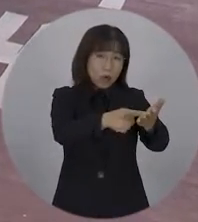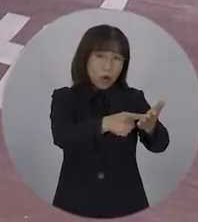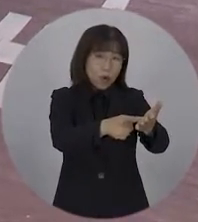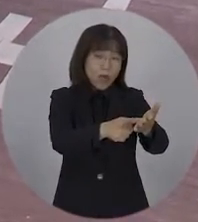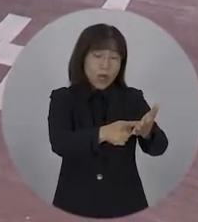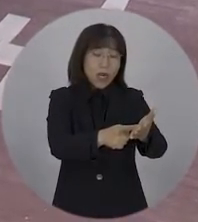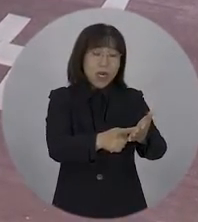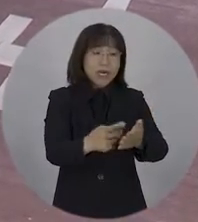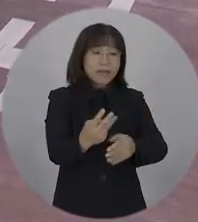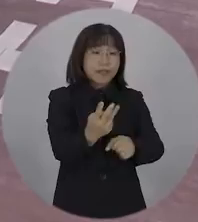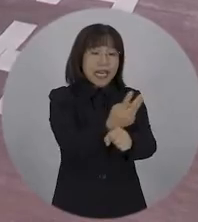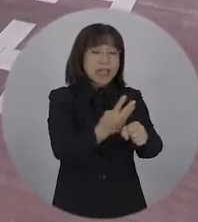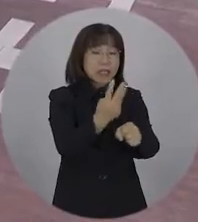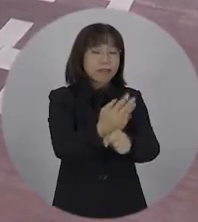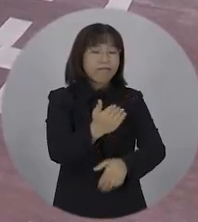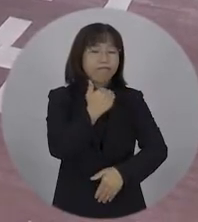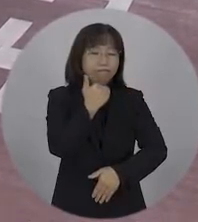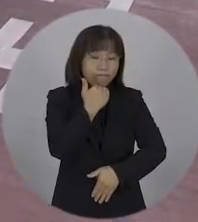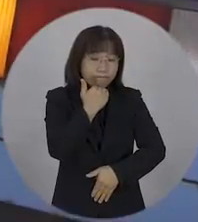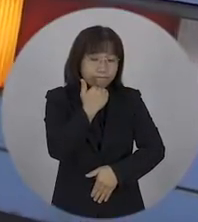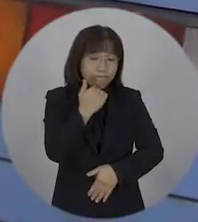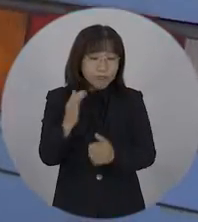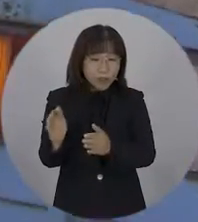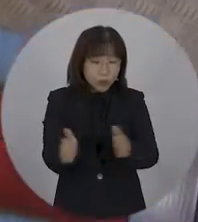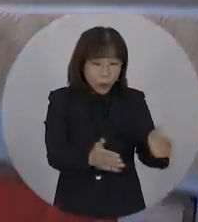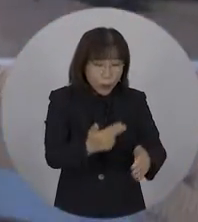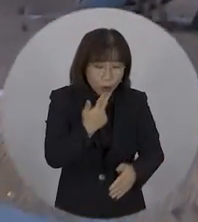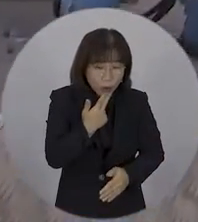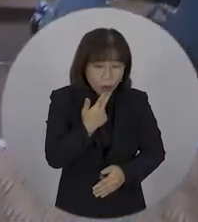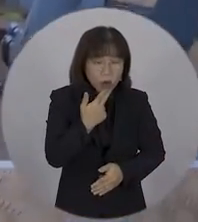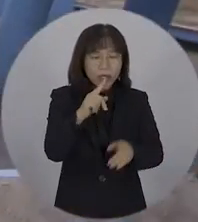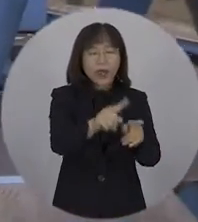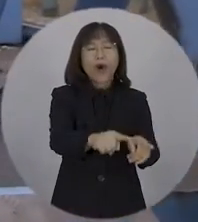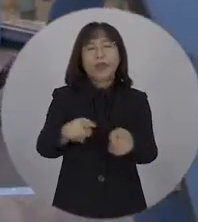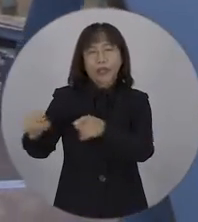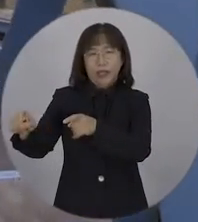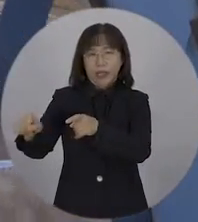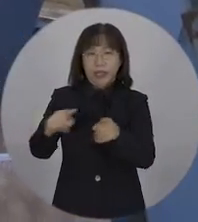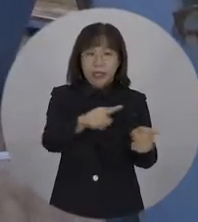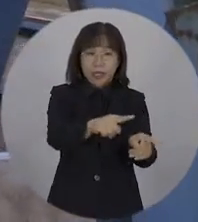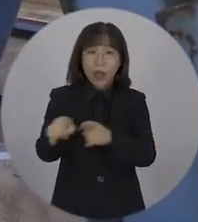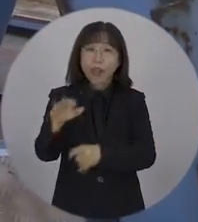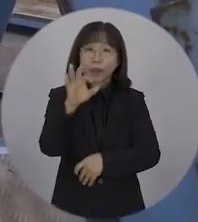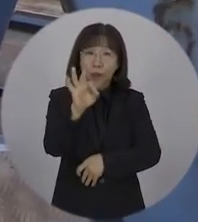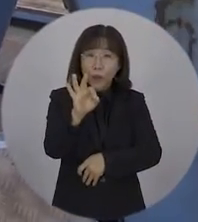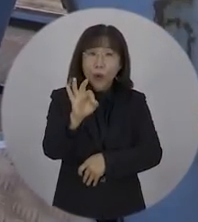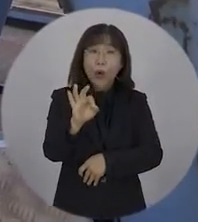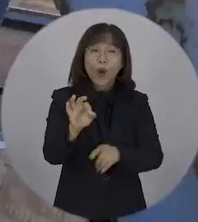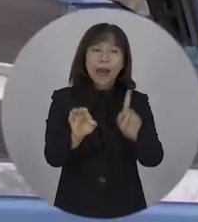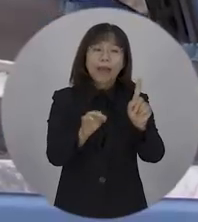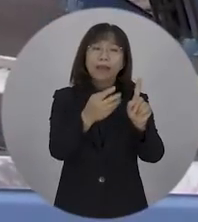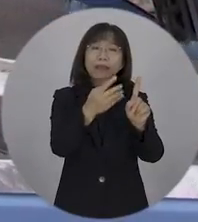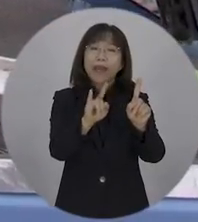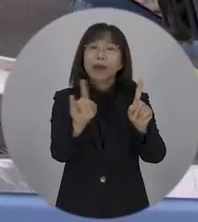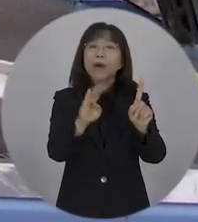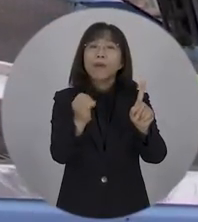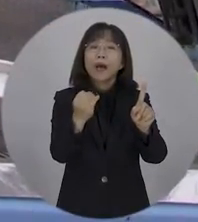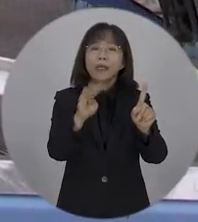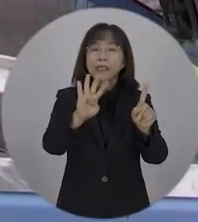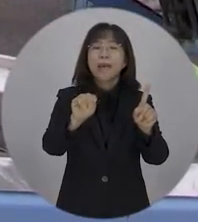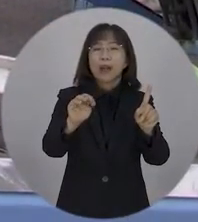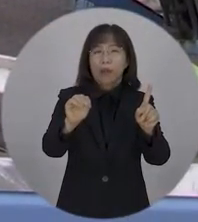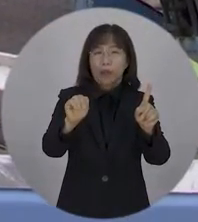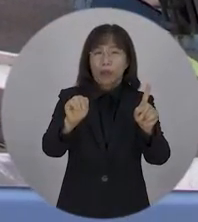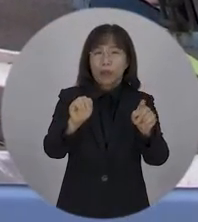킥보드 업체에 시간 유회 시간을 부여한 후 조치 사항이 없으면 견인을 하게 됩니다 견인료 한대당